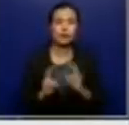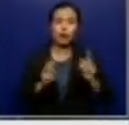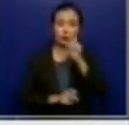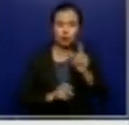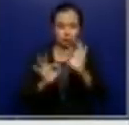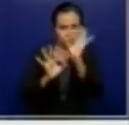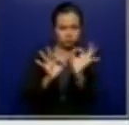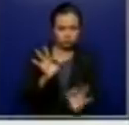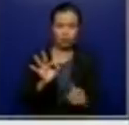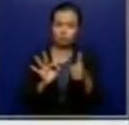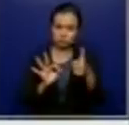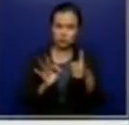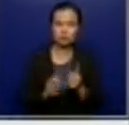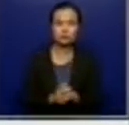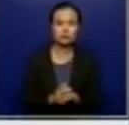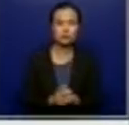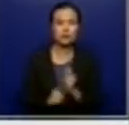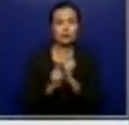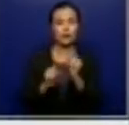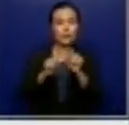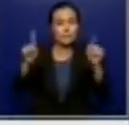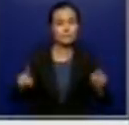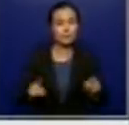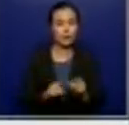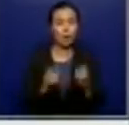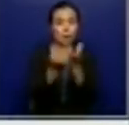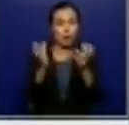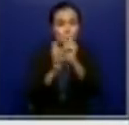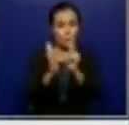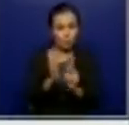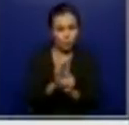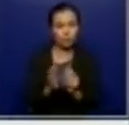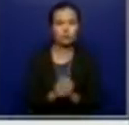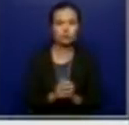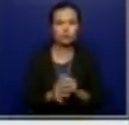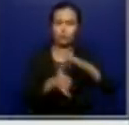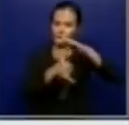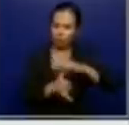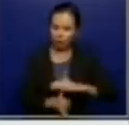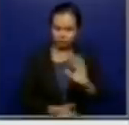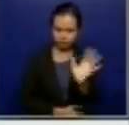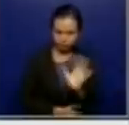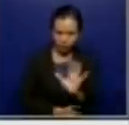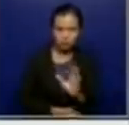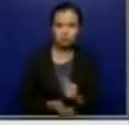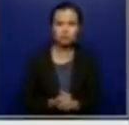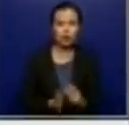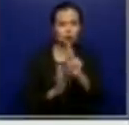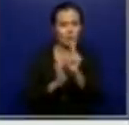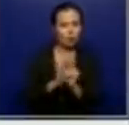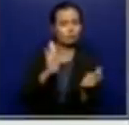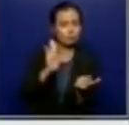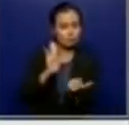ไม่ดีครับเป็นไปตามกรอบของรัฐธรรมนูญและกฎหมายทั้งนี้ต้องไม่ละเมิดก็ตามที่กฎหมายบัญญั